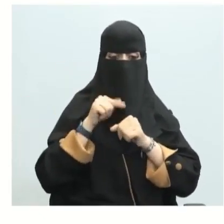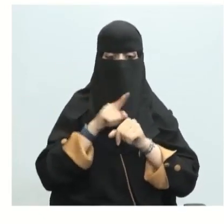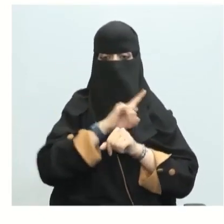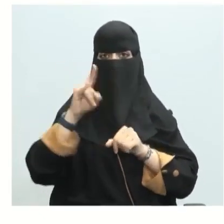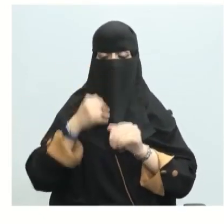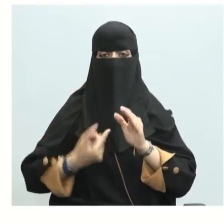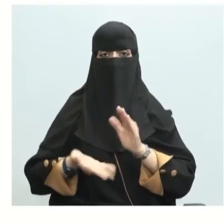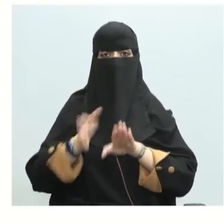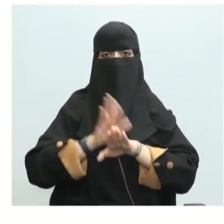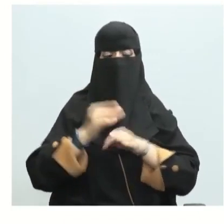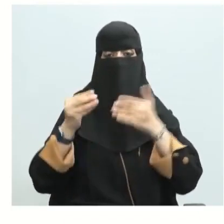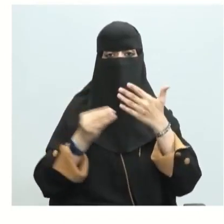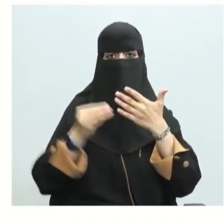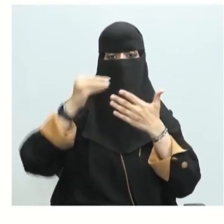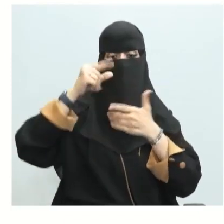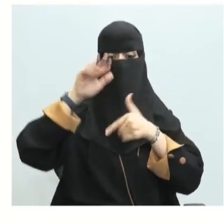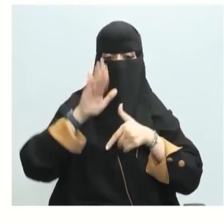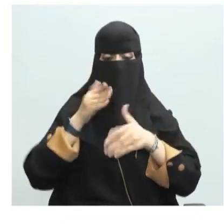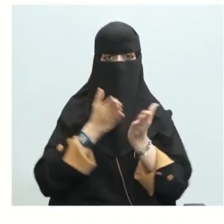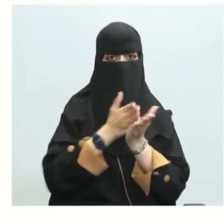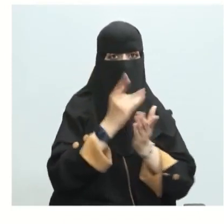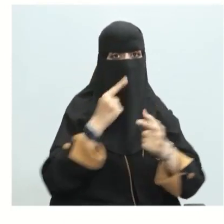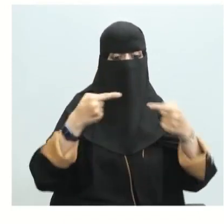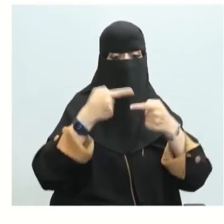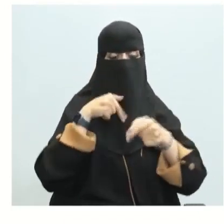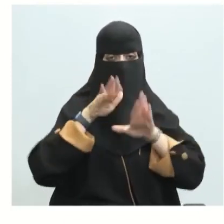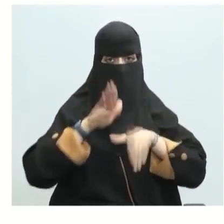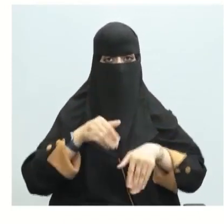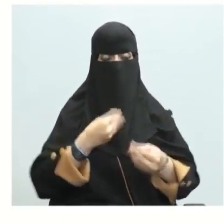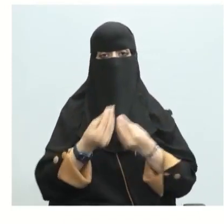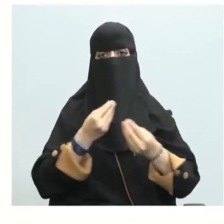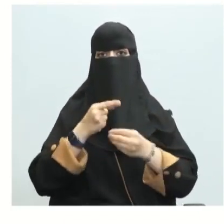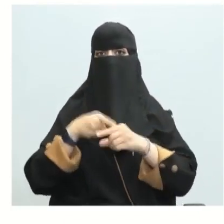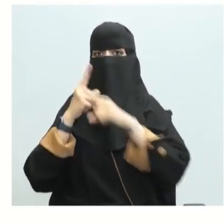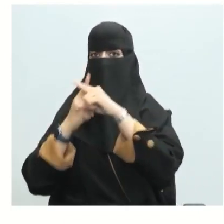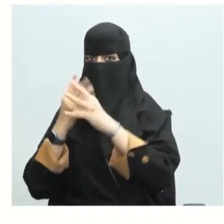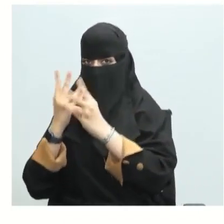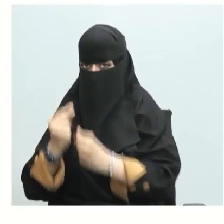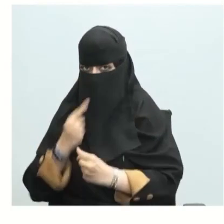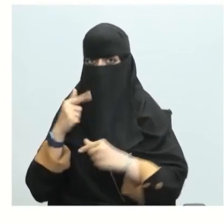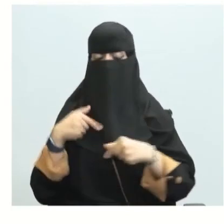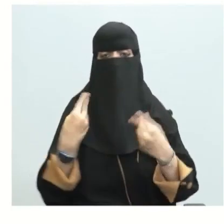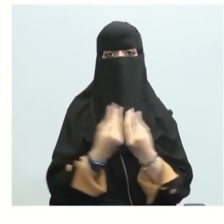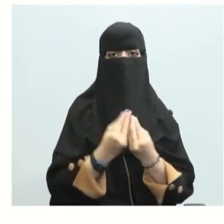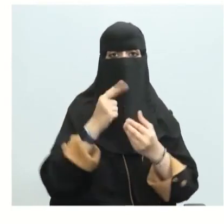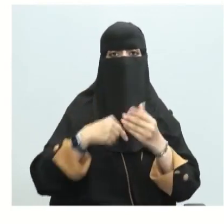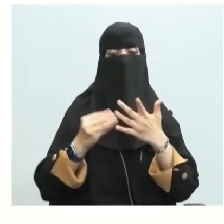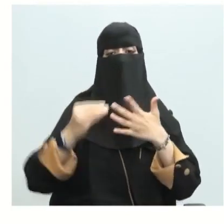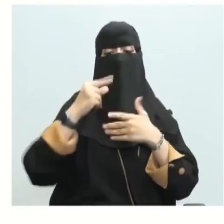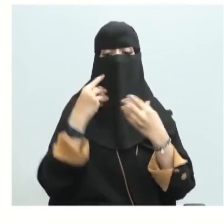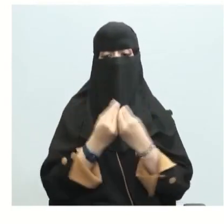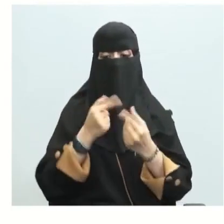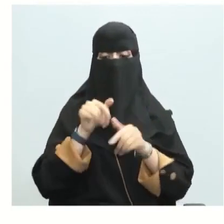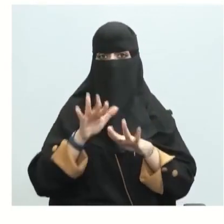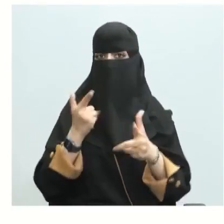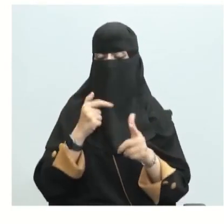على الخطوات او المسار الذي يتم التفاعل فيه ونحسب ونجمع الدلتا اتش الخاصه بهذه الخطوات